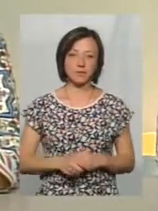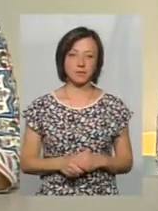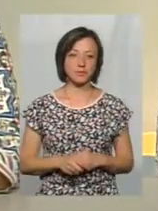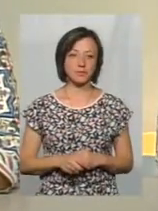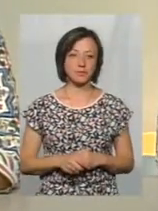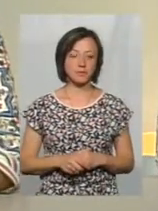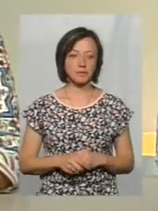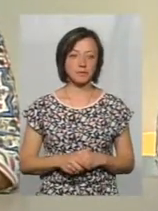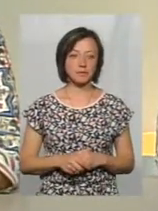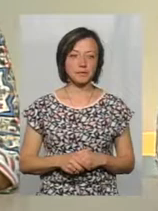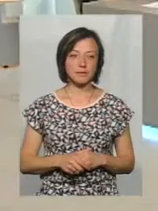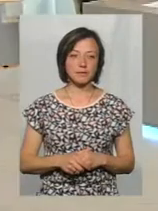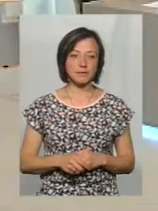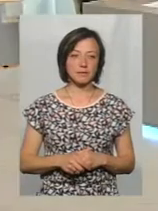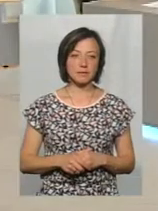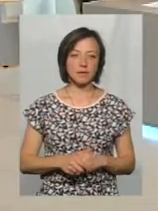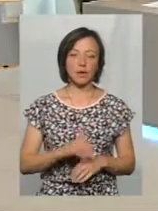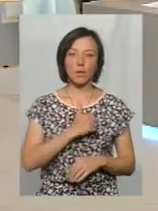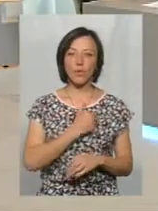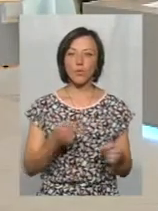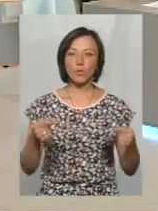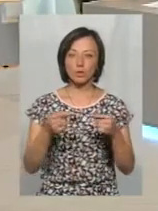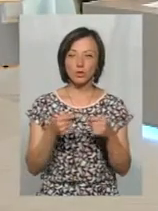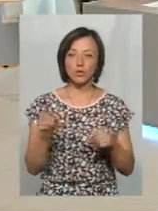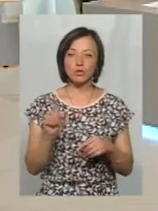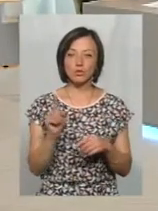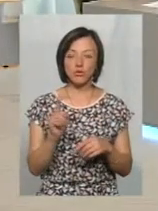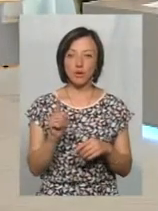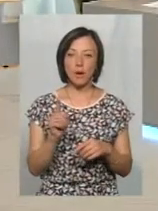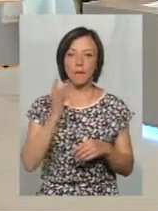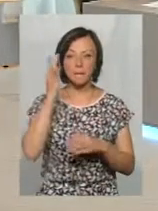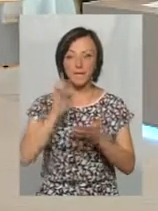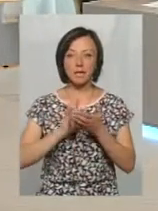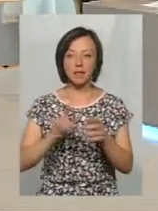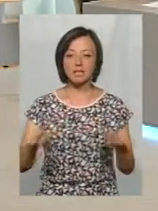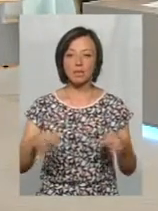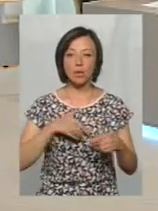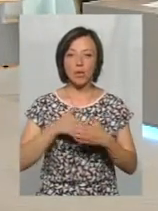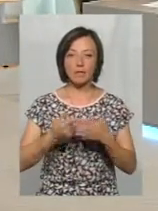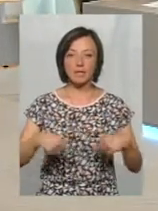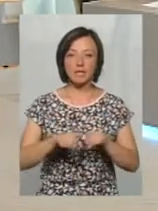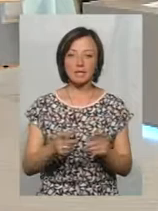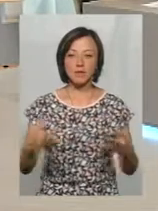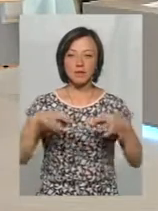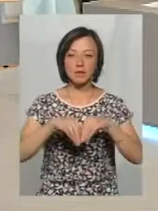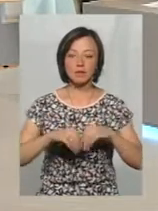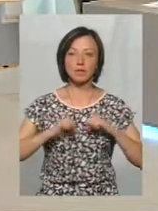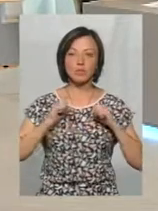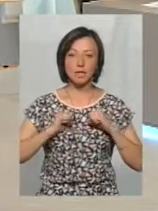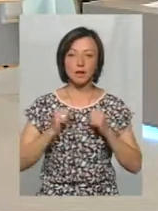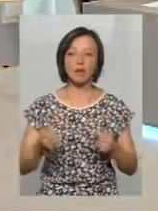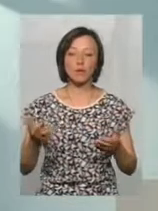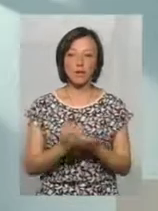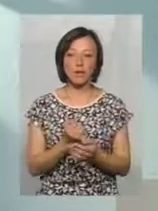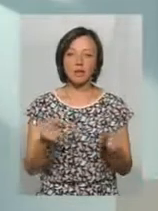групами. Пані Світлана, ви хотіли доповнити? Я б хотіла, може, уточнити, що якраз саме мета створення громадських організацій – це об'єднання зусиль для досягнення